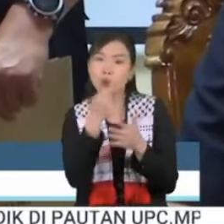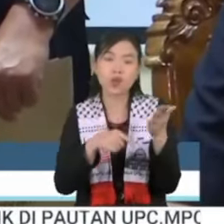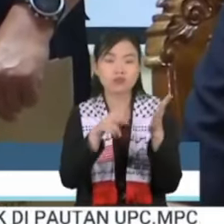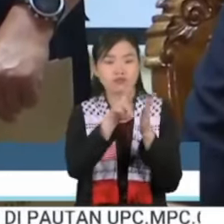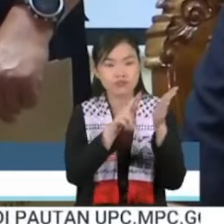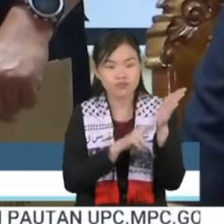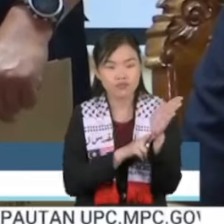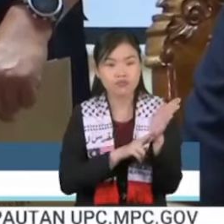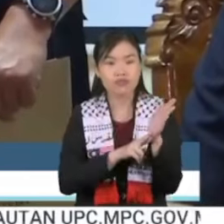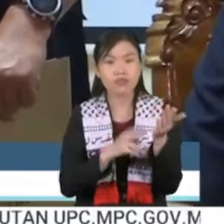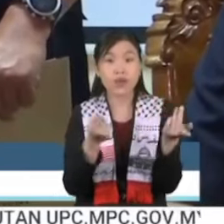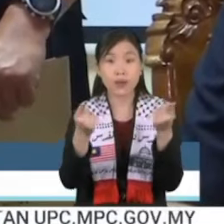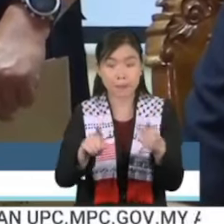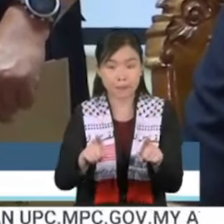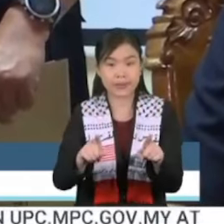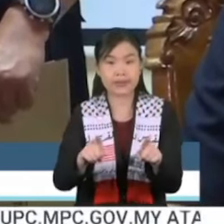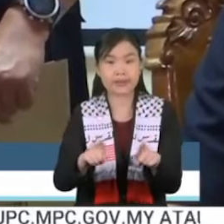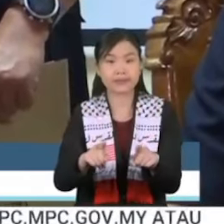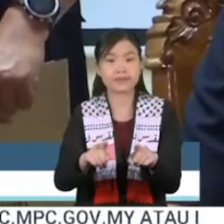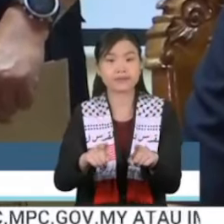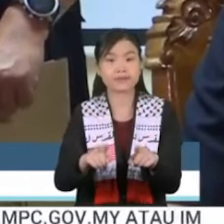atau perubahan yang berlaku dan kita akan